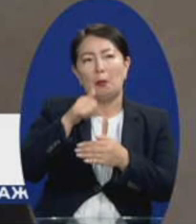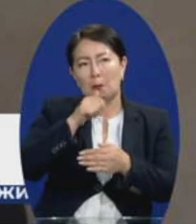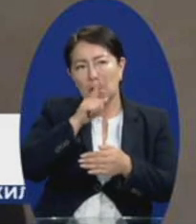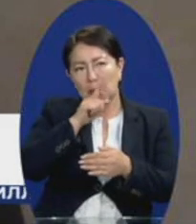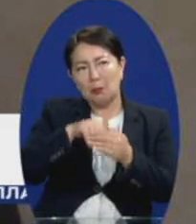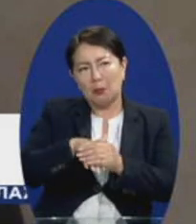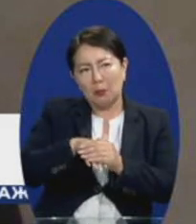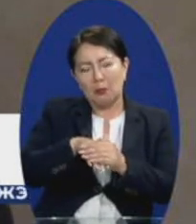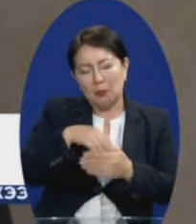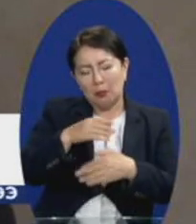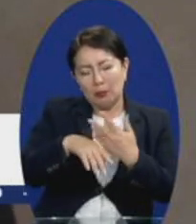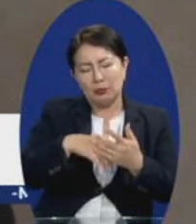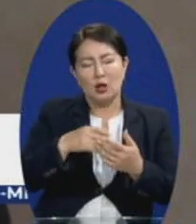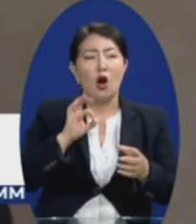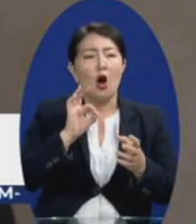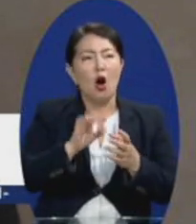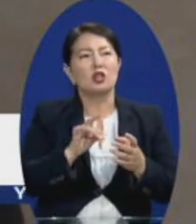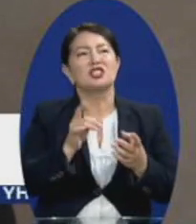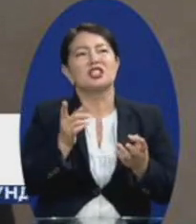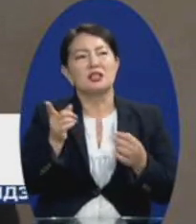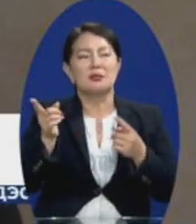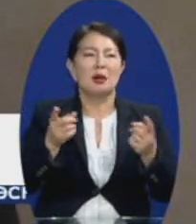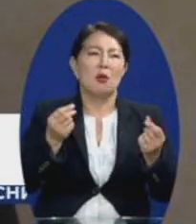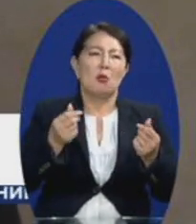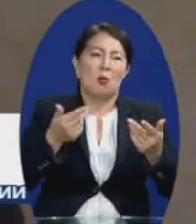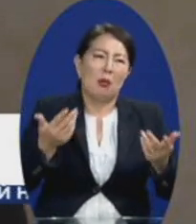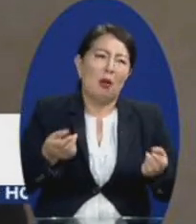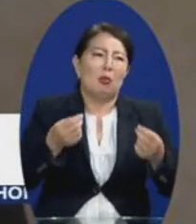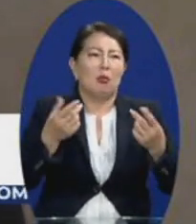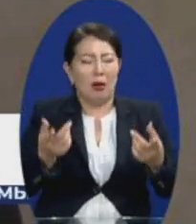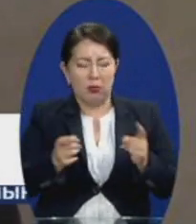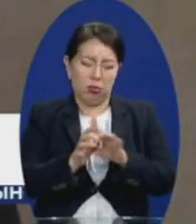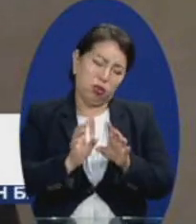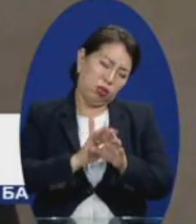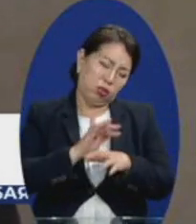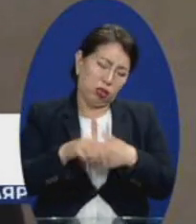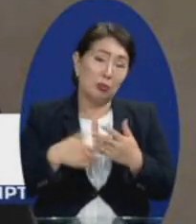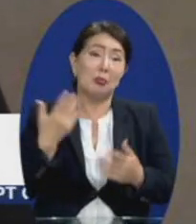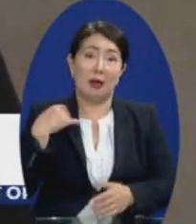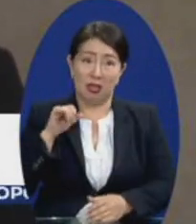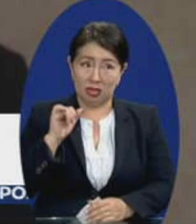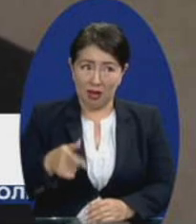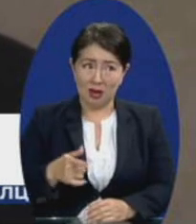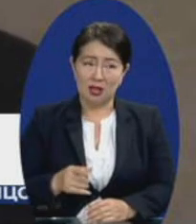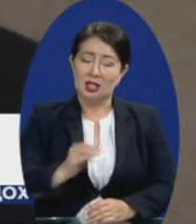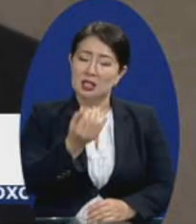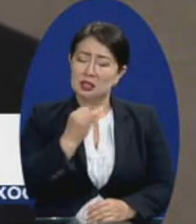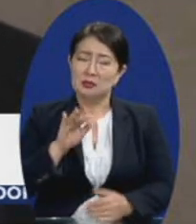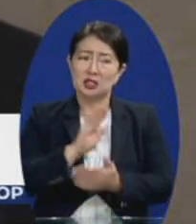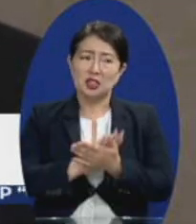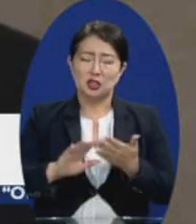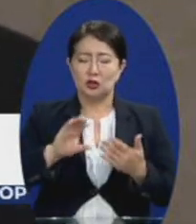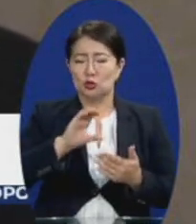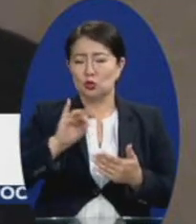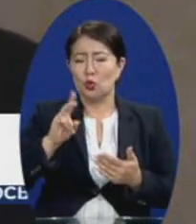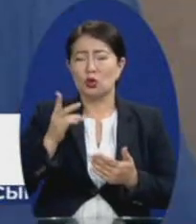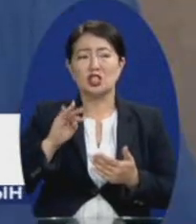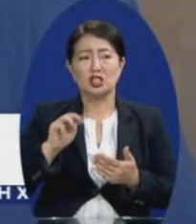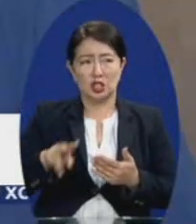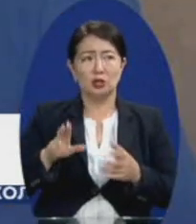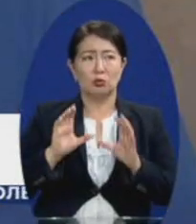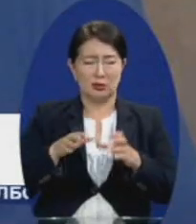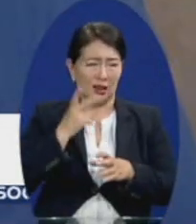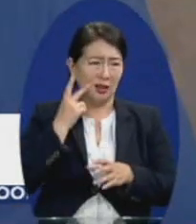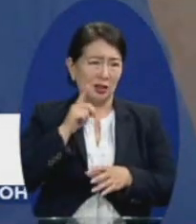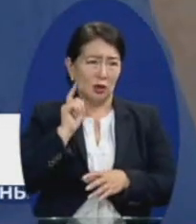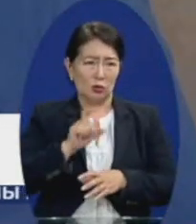ингээд ямар нэг ингээд тийм хөрөнгө мөнгө байхгүй гэж хэлдгээ. Одоо энэ шин суурьшлийн бүс дандаа залуучуудтэй